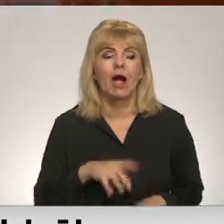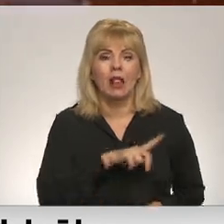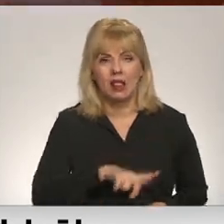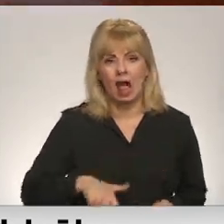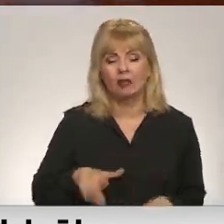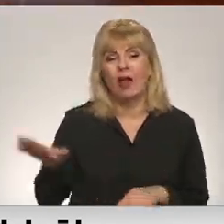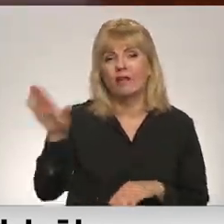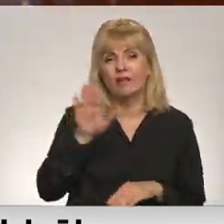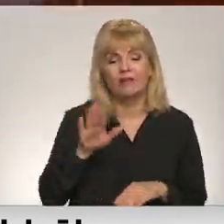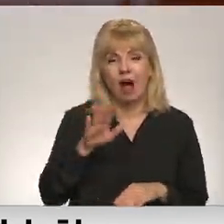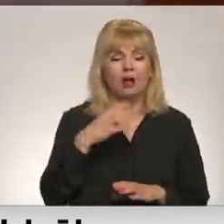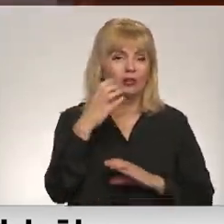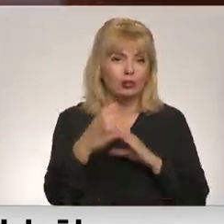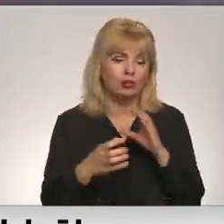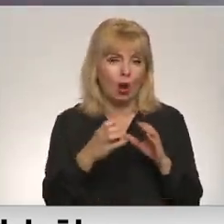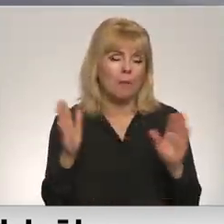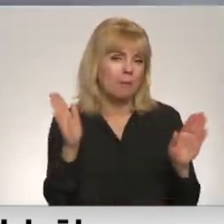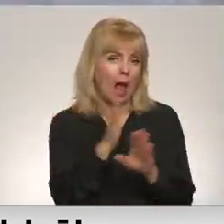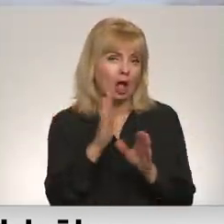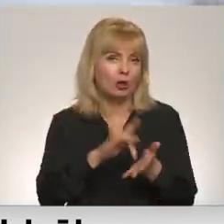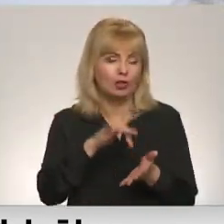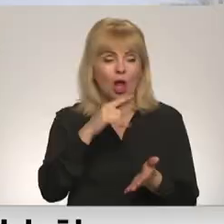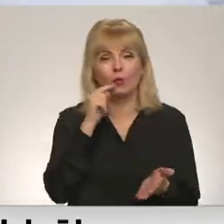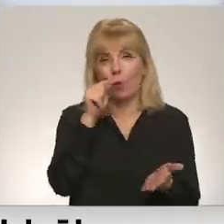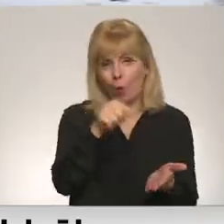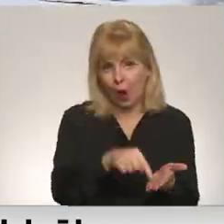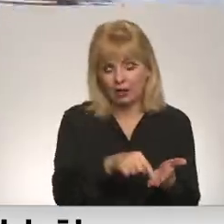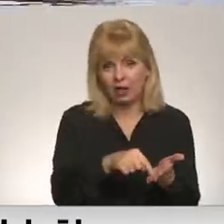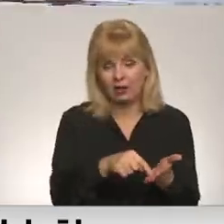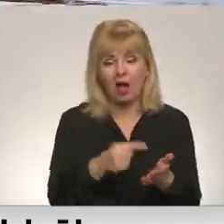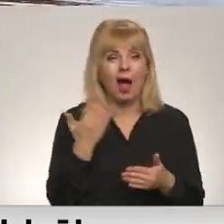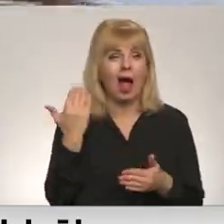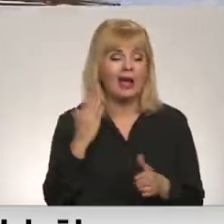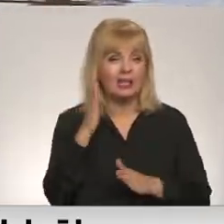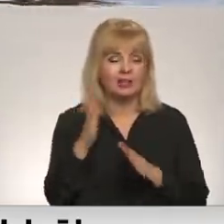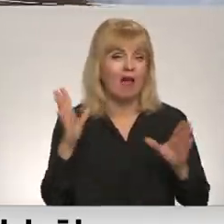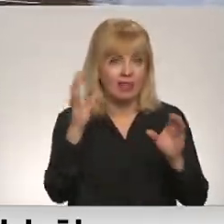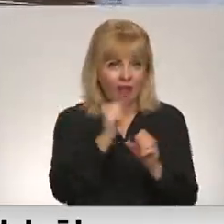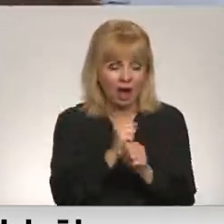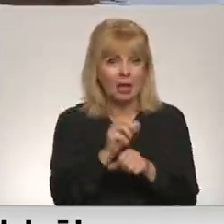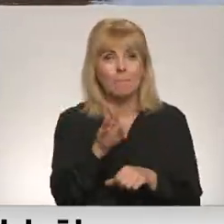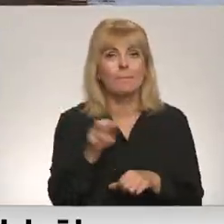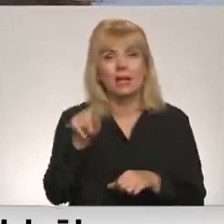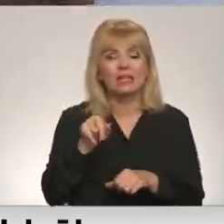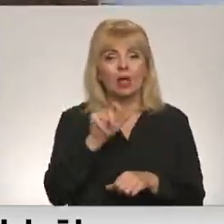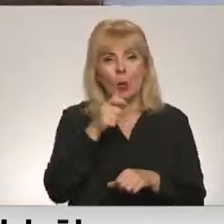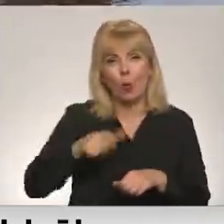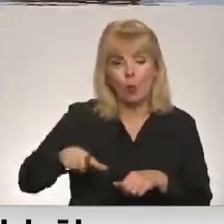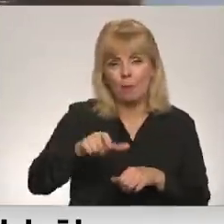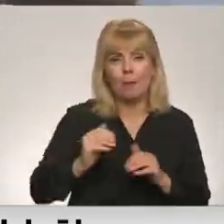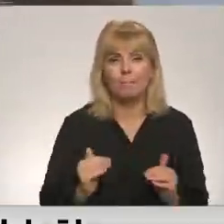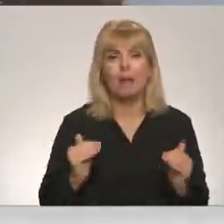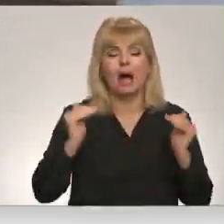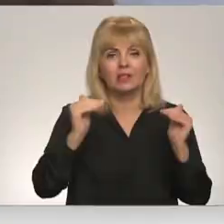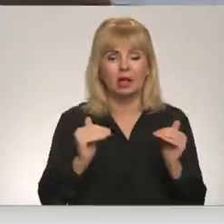Latvijas valsts ģeoloģijas un meteoroloģijas centrā norāda, ka aizvadītajā diennaktī Misas upē ūdens līmenis ir cēlies